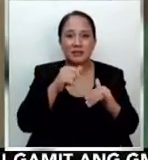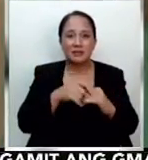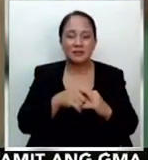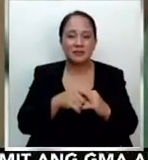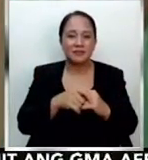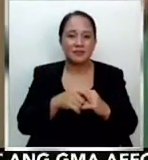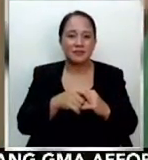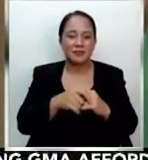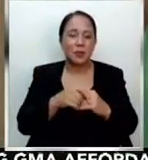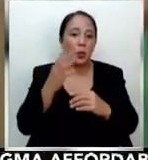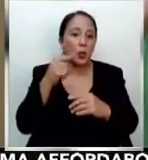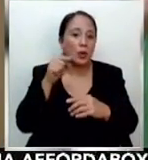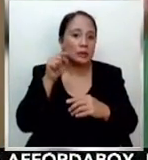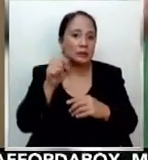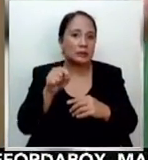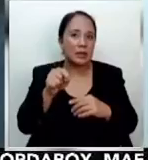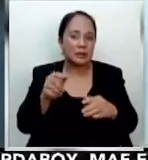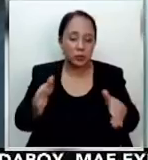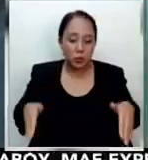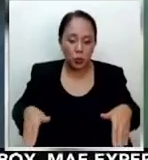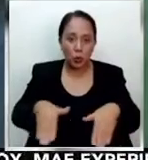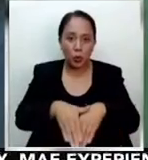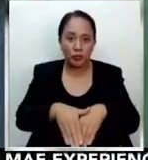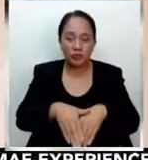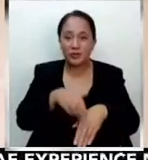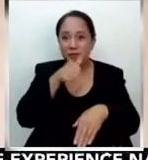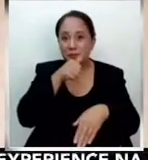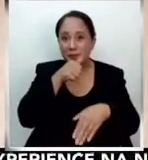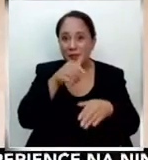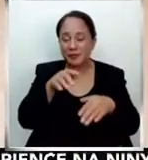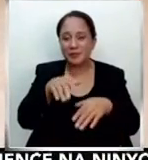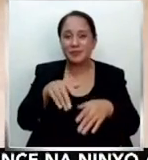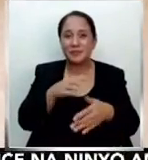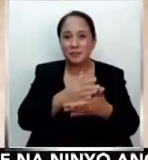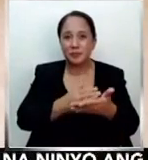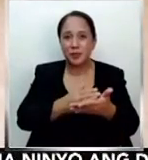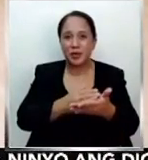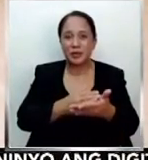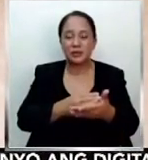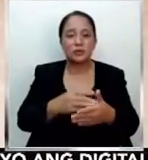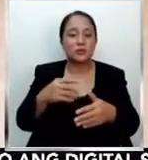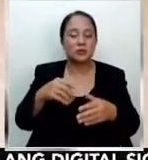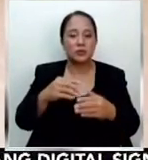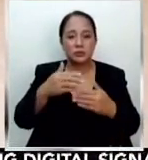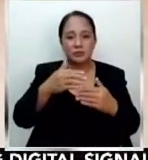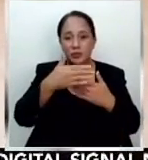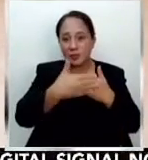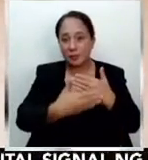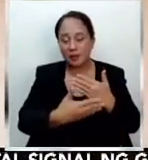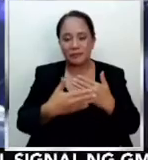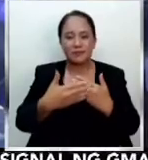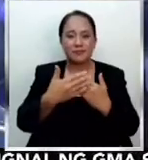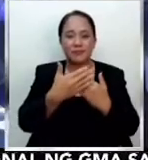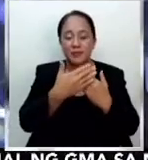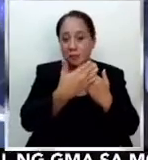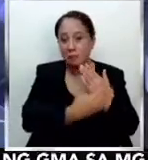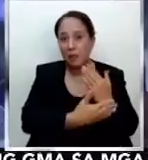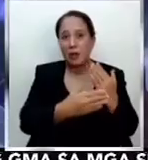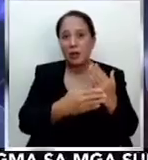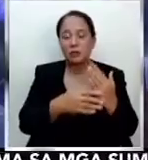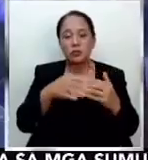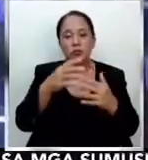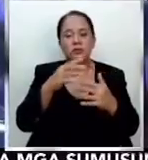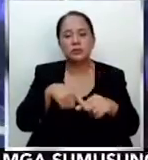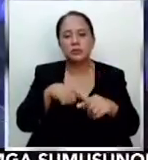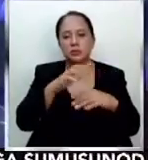ang nagtatakip dito sa private part natin. Kaya dapat ganyan po. Likod naman po, style kung saan comfortable yung gagamit. Meron kaming clearance